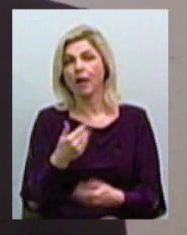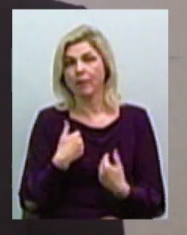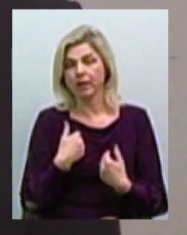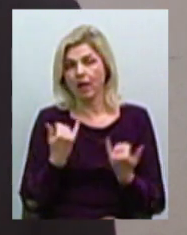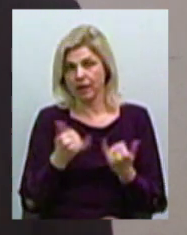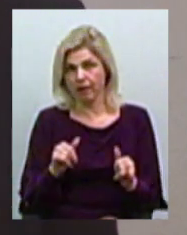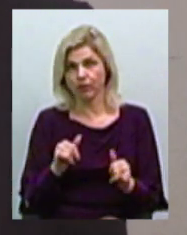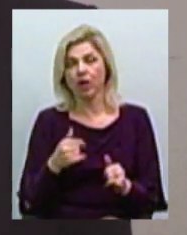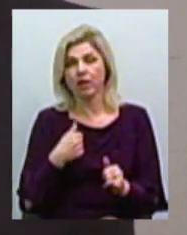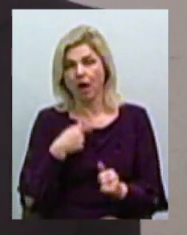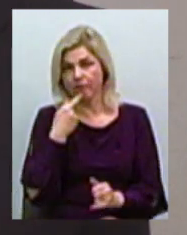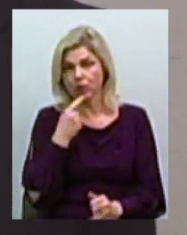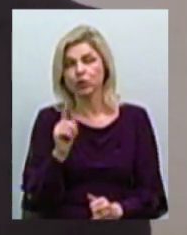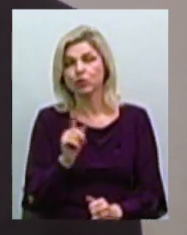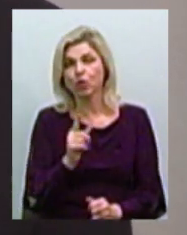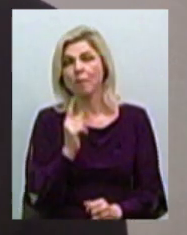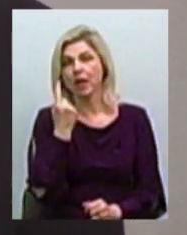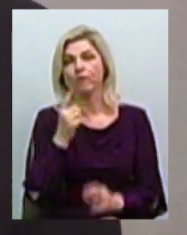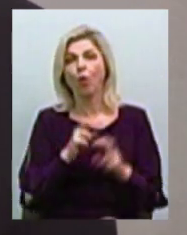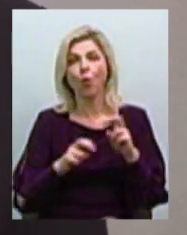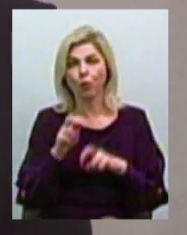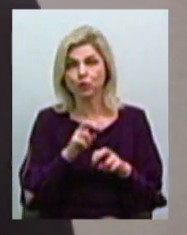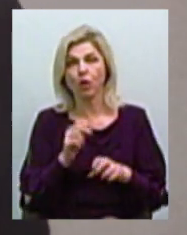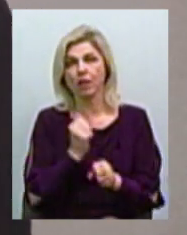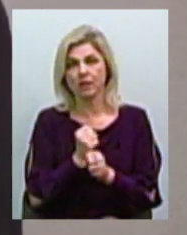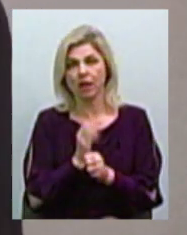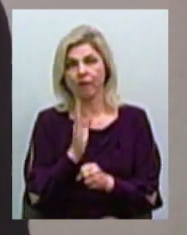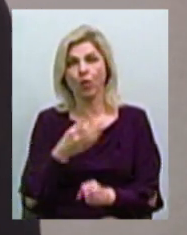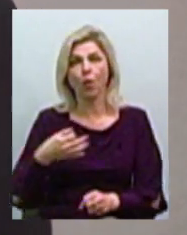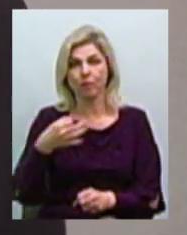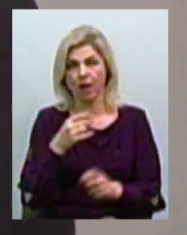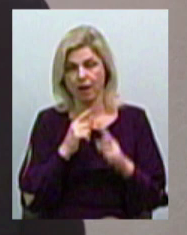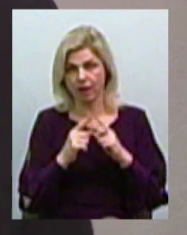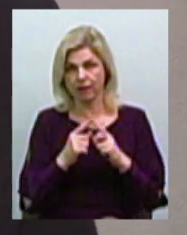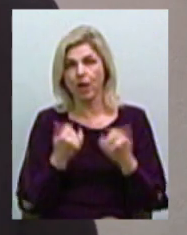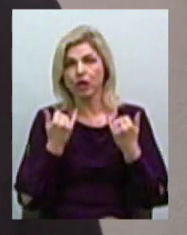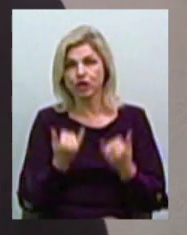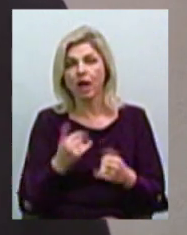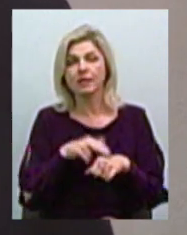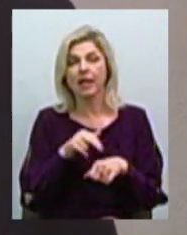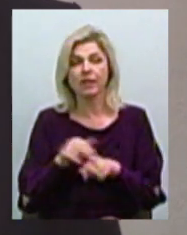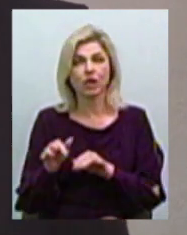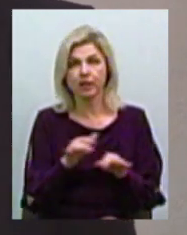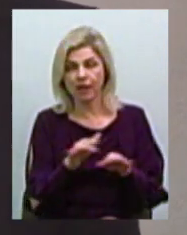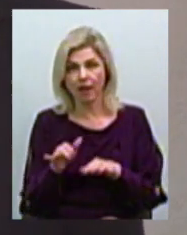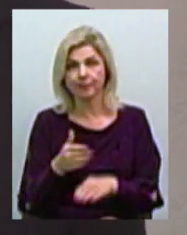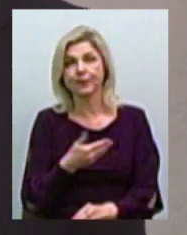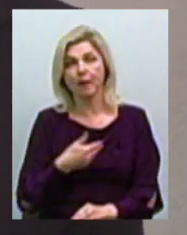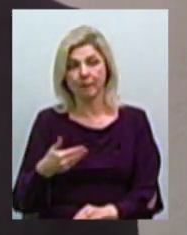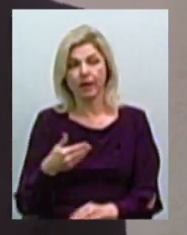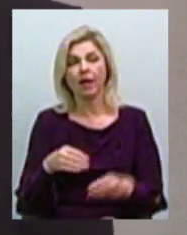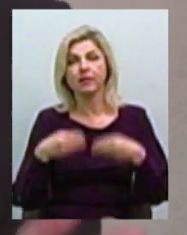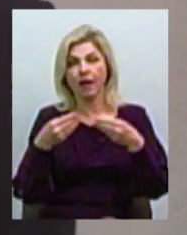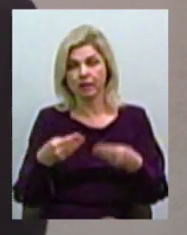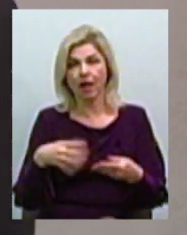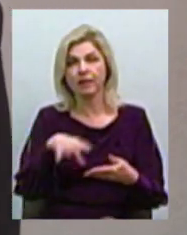я зазначила, це саме, що перший обшук проводиться в обласній раді. Зараз проводиться слідча дія, ми надали